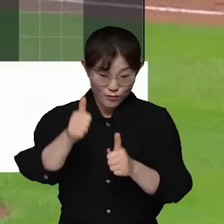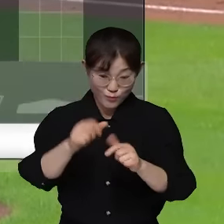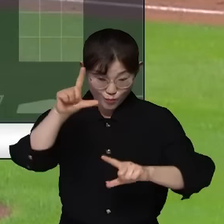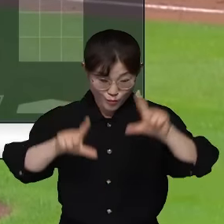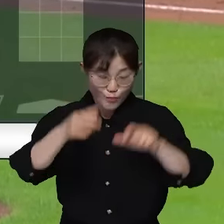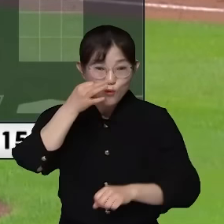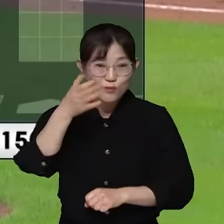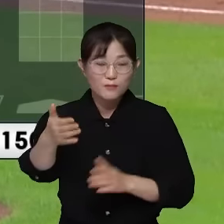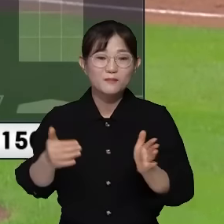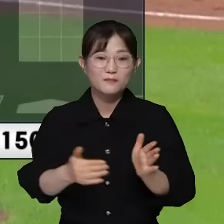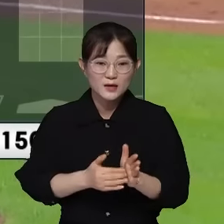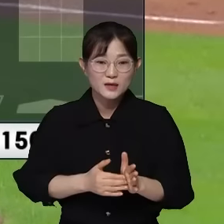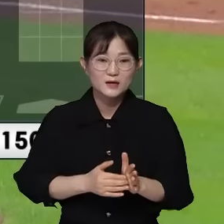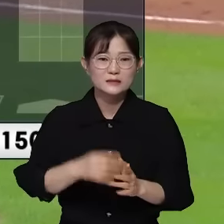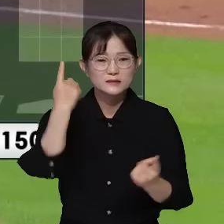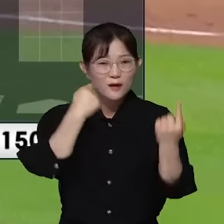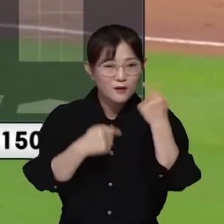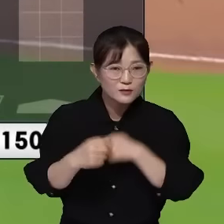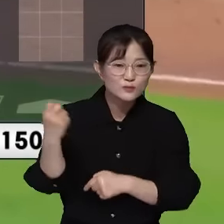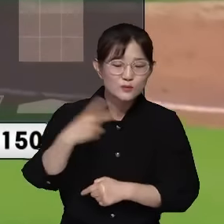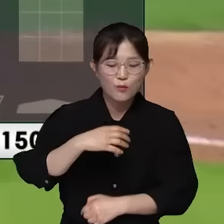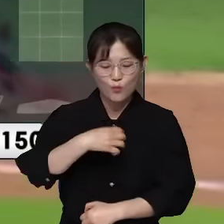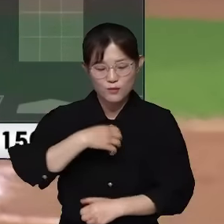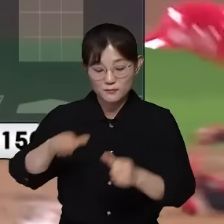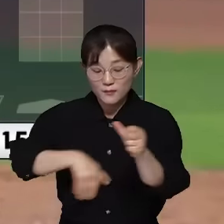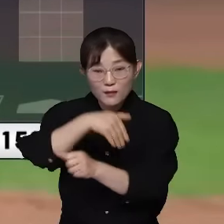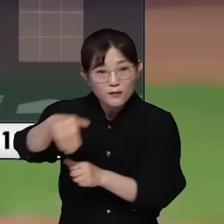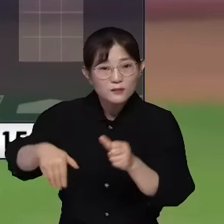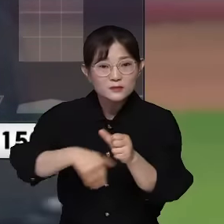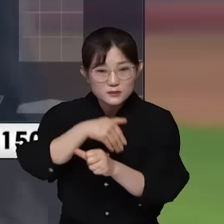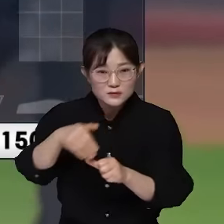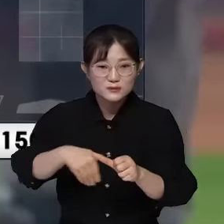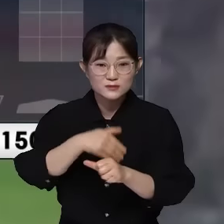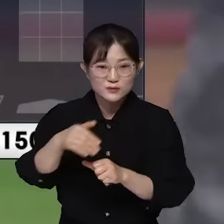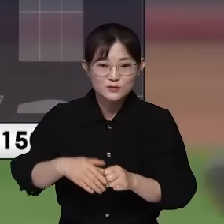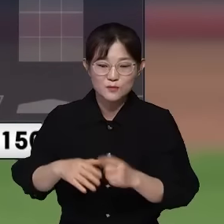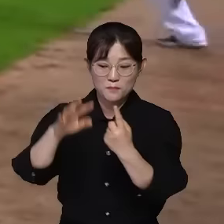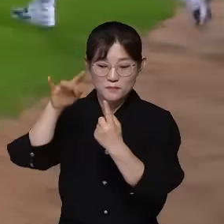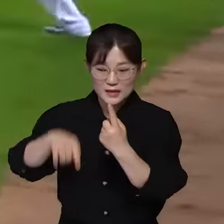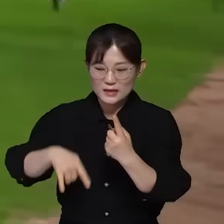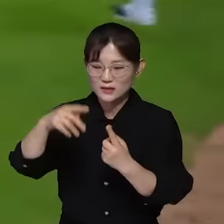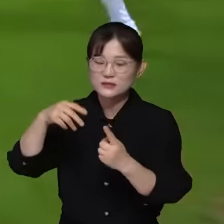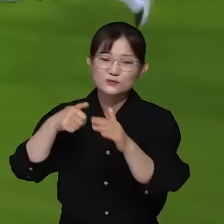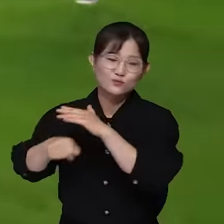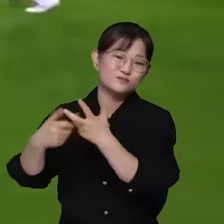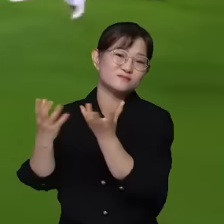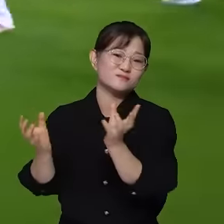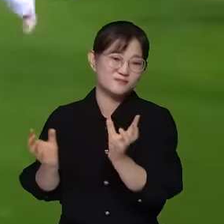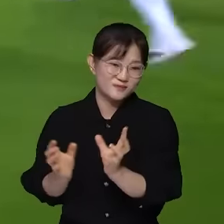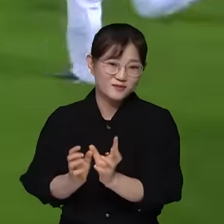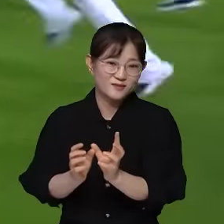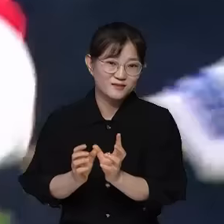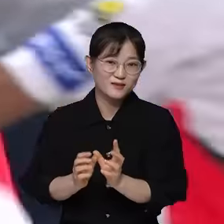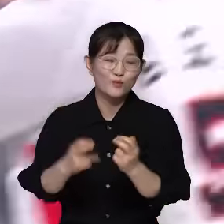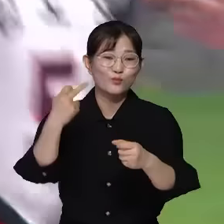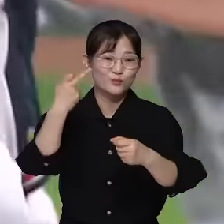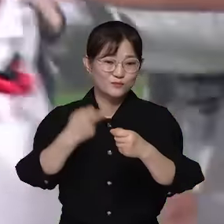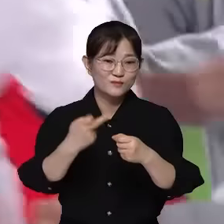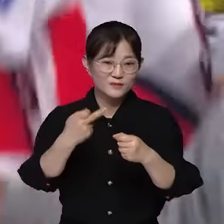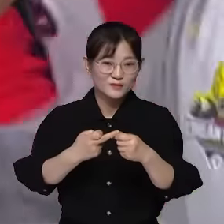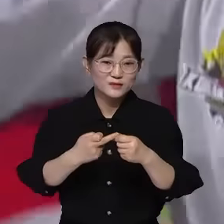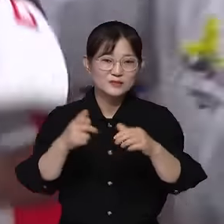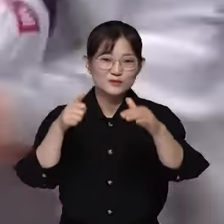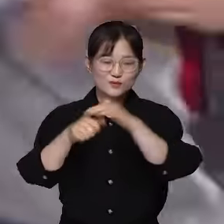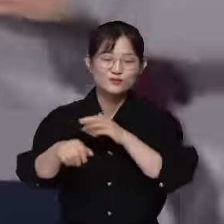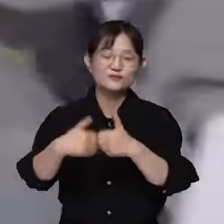뽐냈습니다. 크고 작은 부상 공백과 위기에도 팀을 지켜낸 선수단. 모두가 12번째 한국